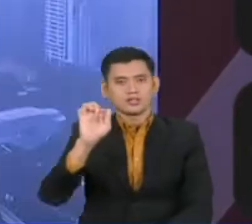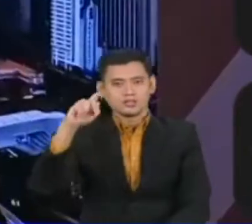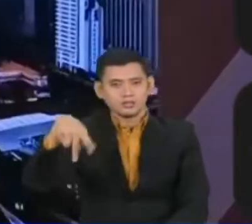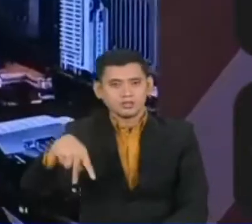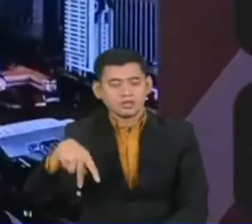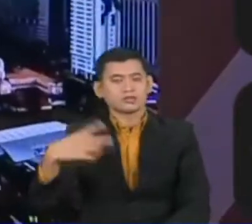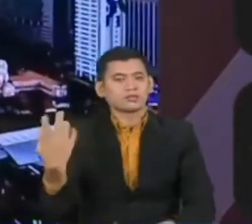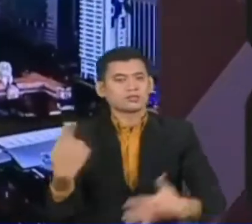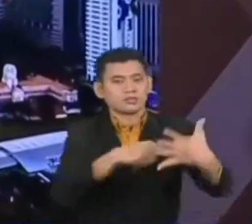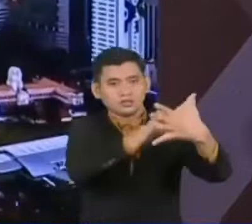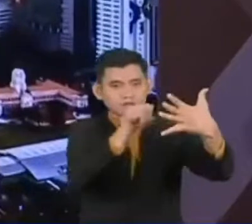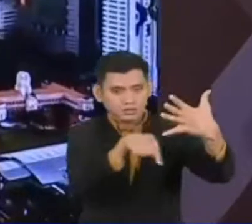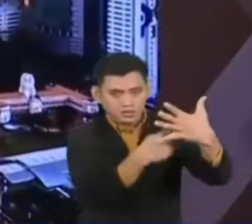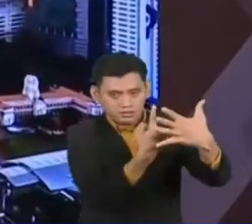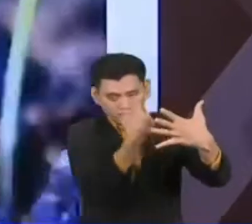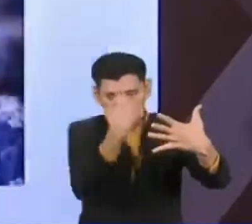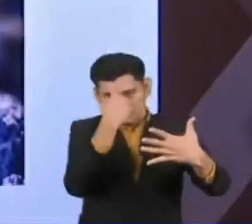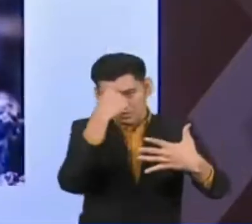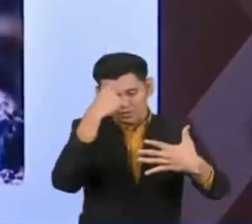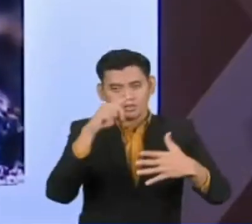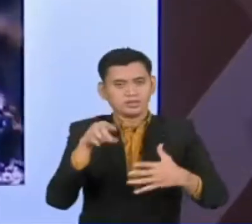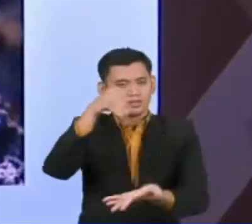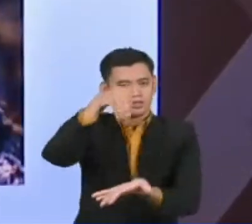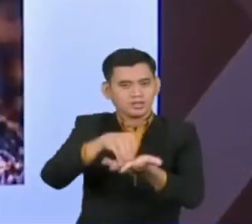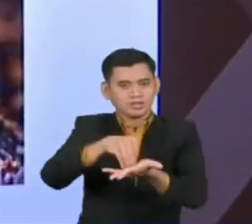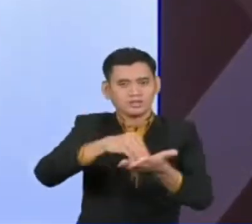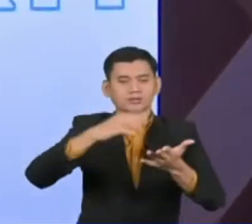5 di Ibu Negara.